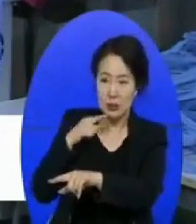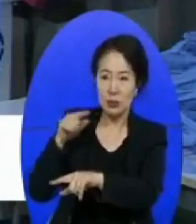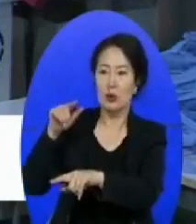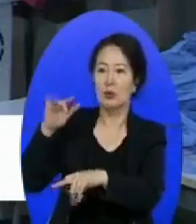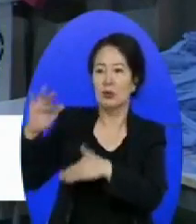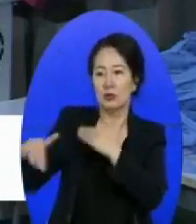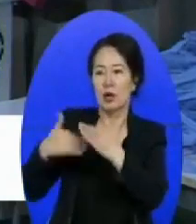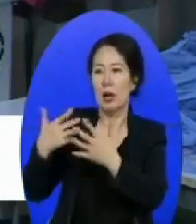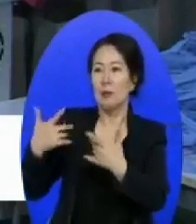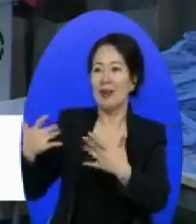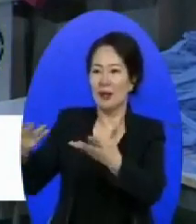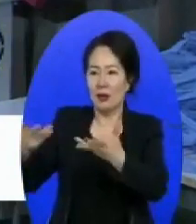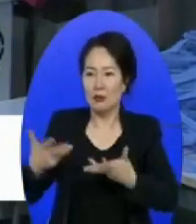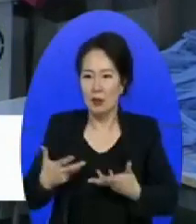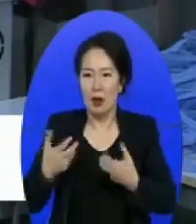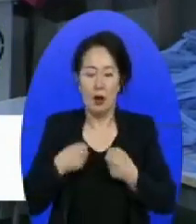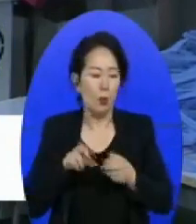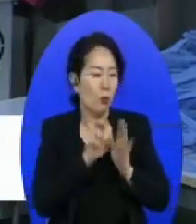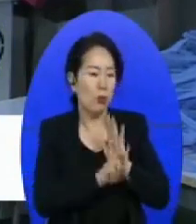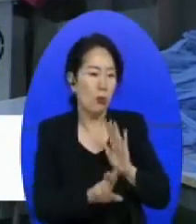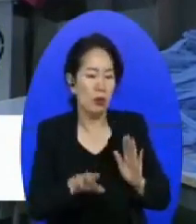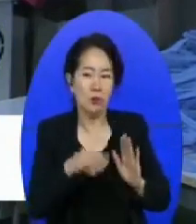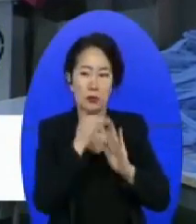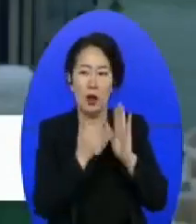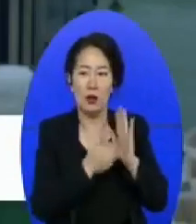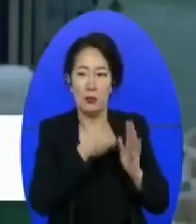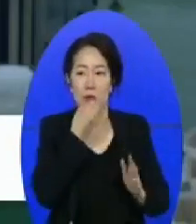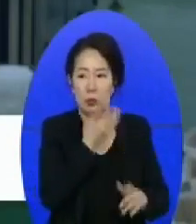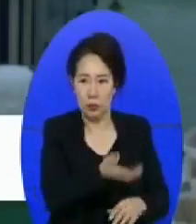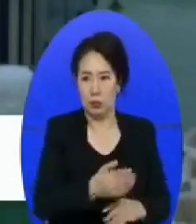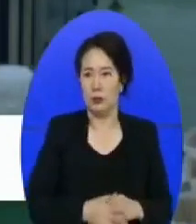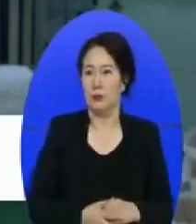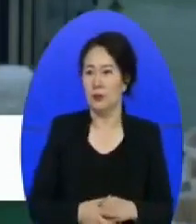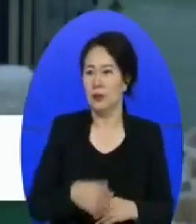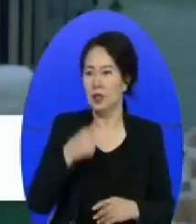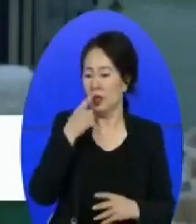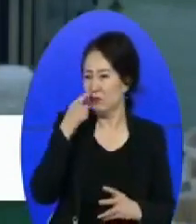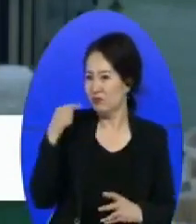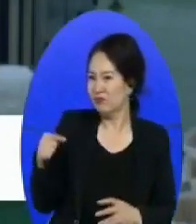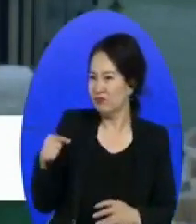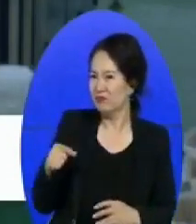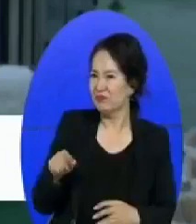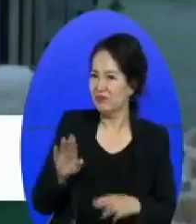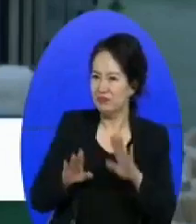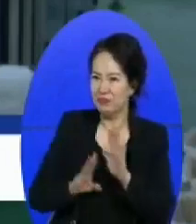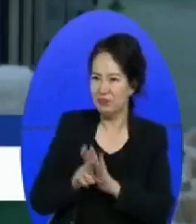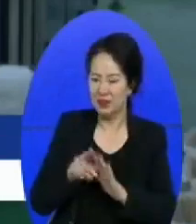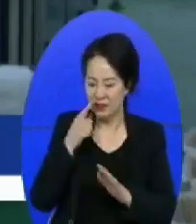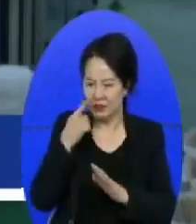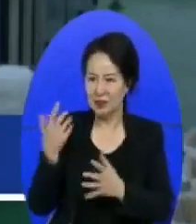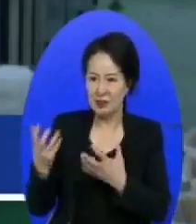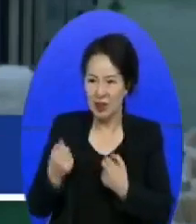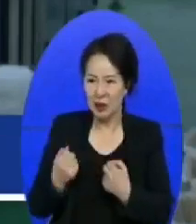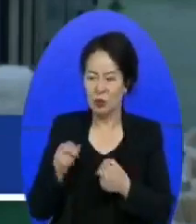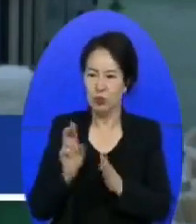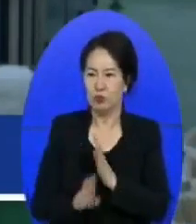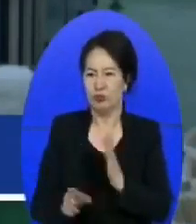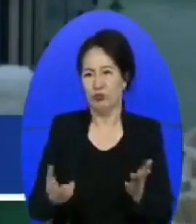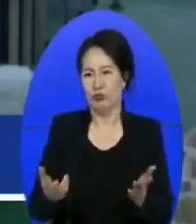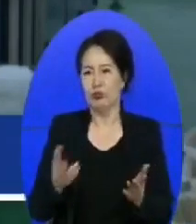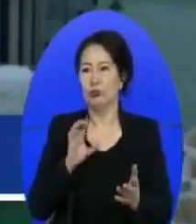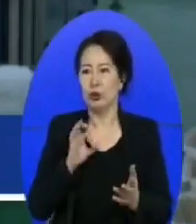нааша бол бүтээгдэхүүнээ нийлүүлэх боломжгүй гэсэн тайлбарыг өгсөн байна. Хятадд үүссэн нөхцөл байдлаа холбоотой Хятадаас бол татаа авалт хийх боломжгүй